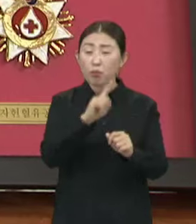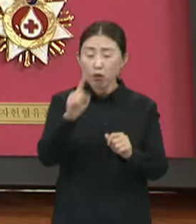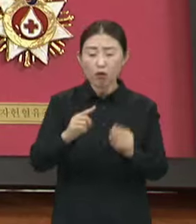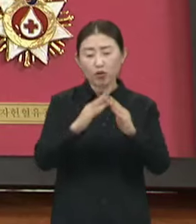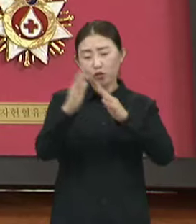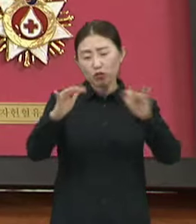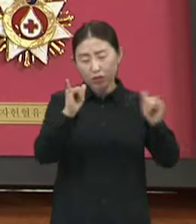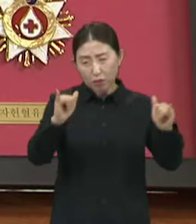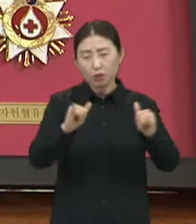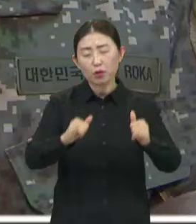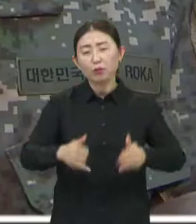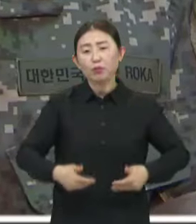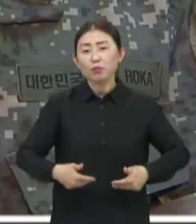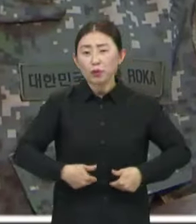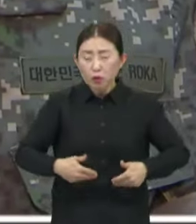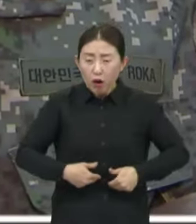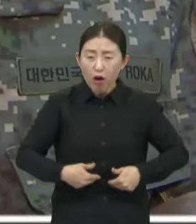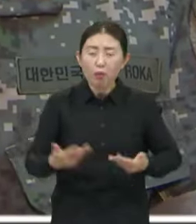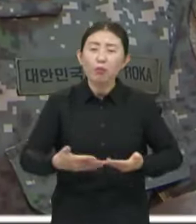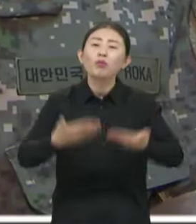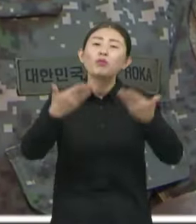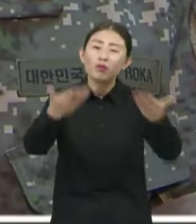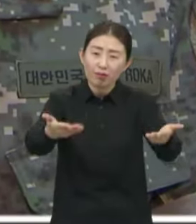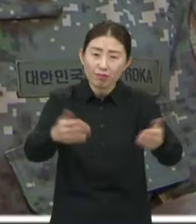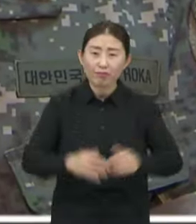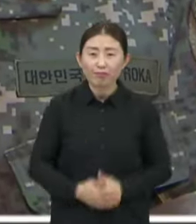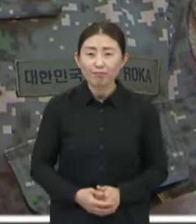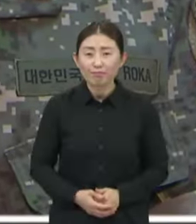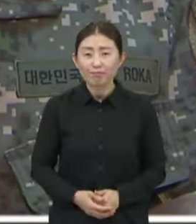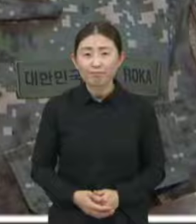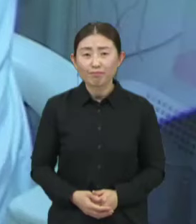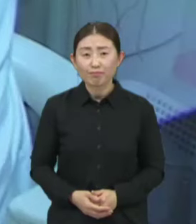실천임을 보여주고 있습니다. TJB 이수복입니다.